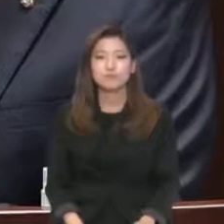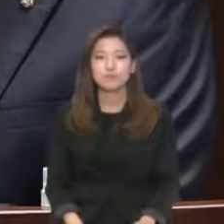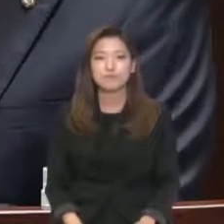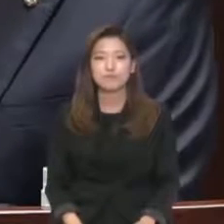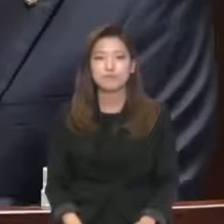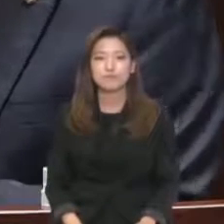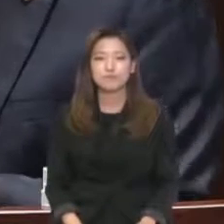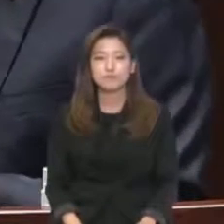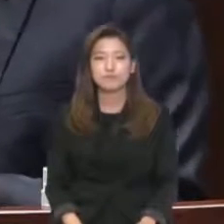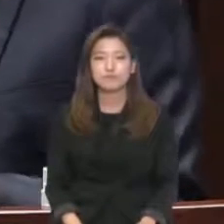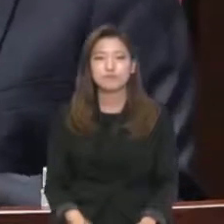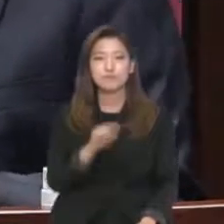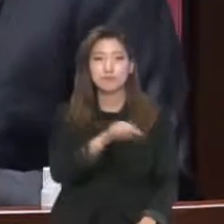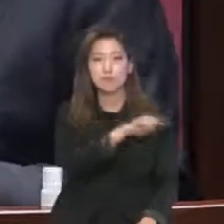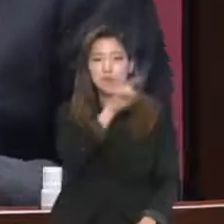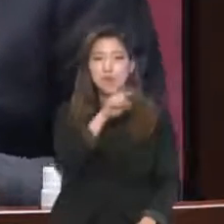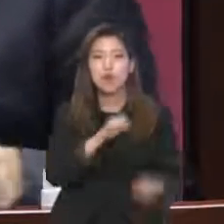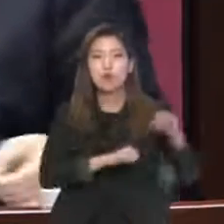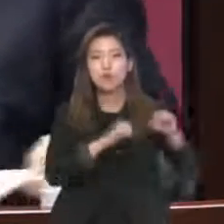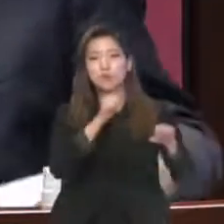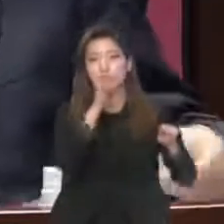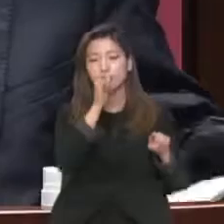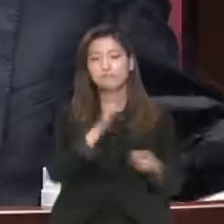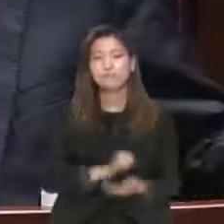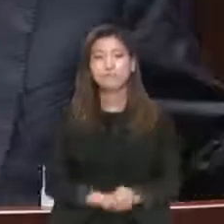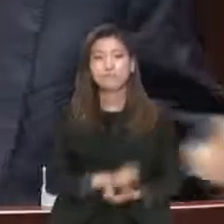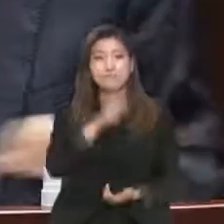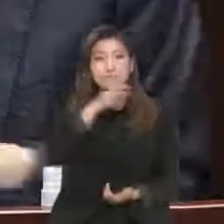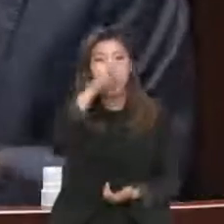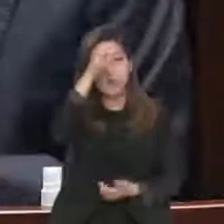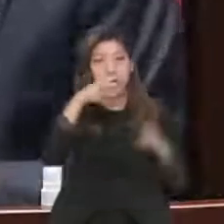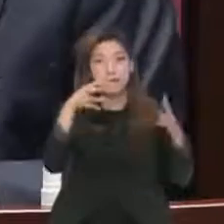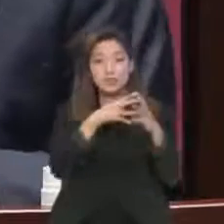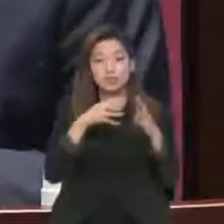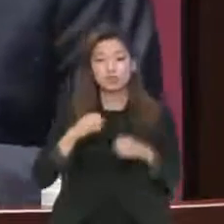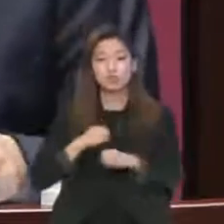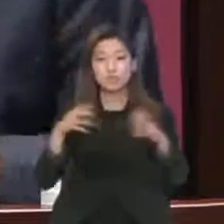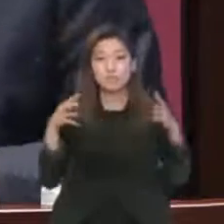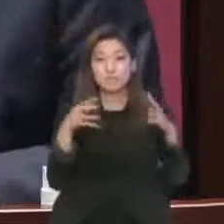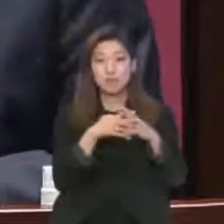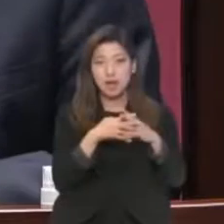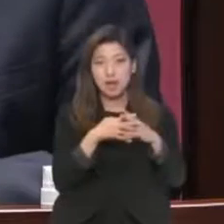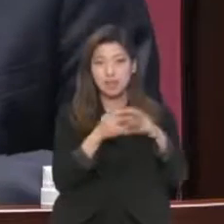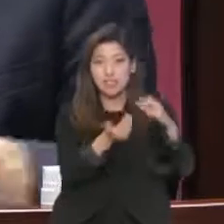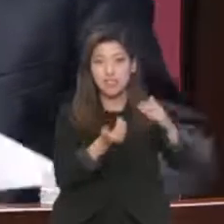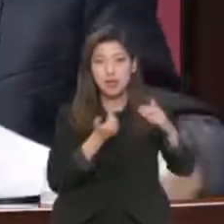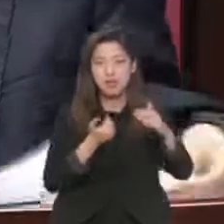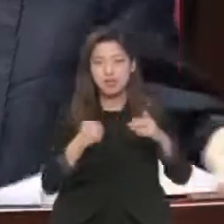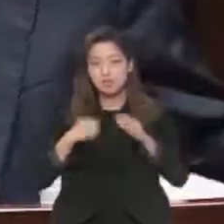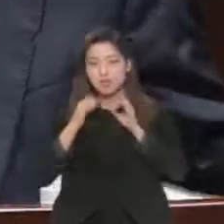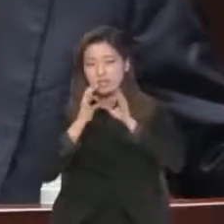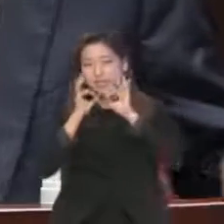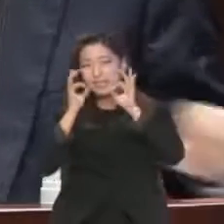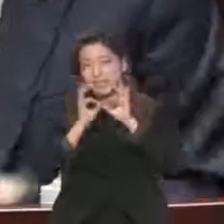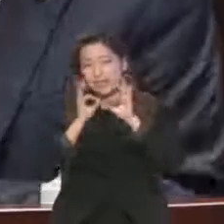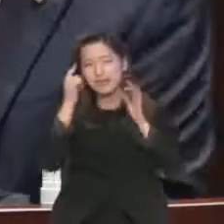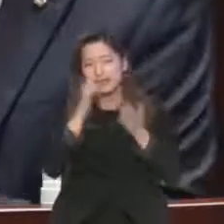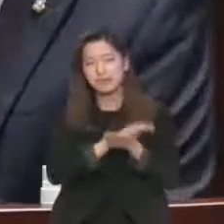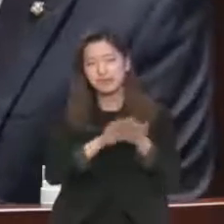이런 측면들도 동시에 보입니다. 평양선언과 9.19 군사합의가 이루어지는 과정까지의 우리의 노력,